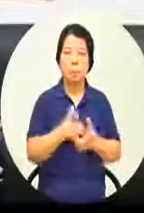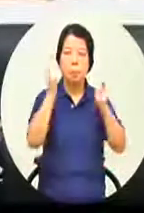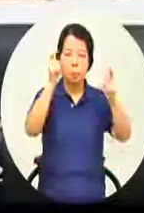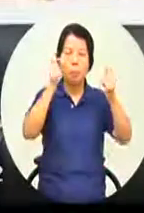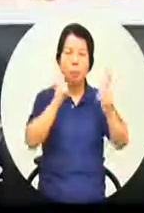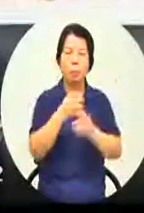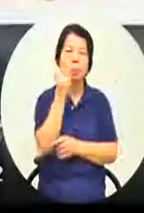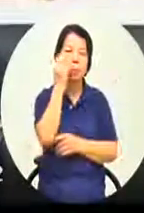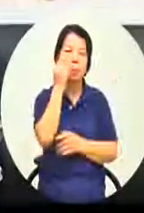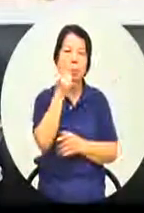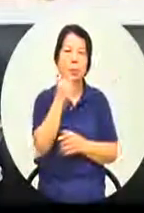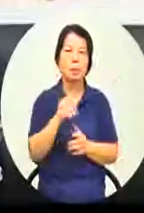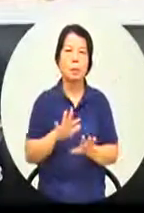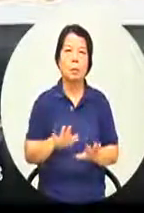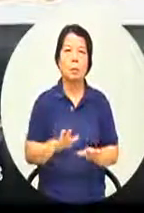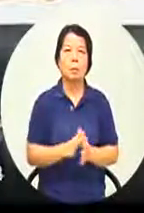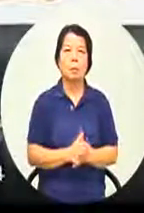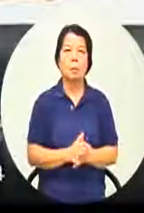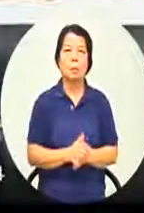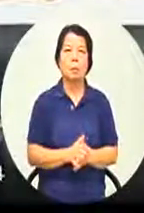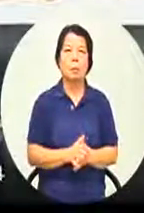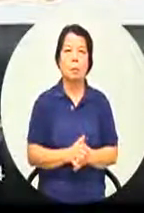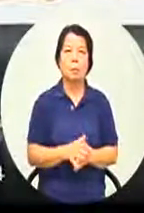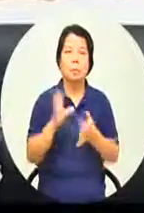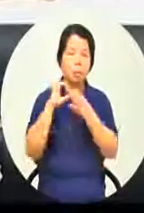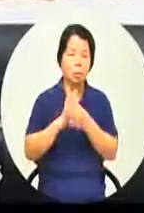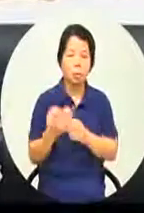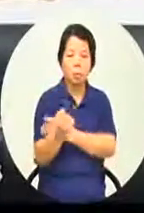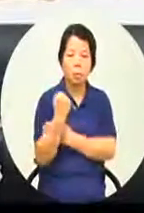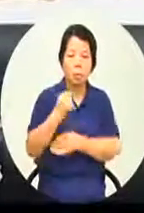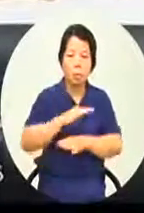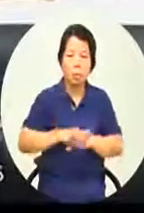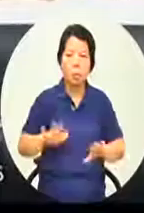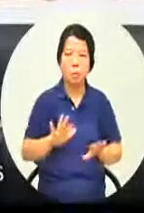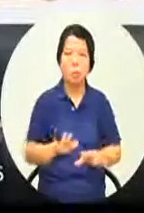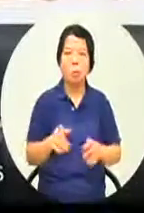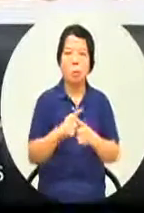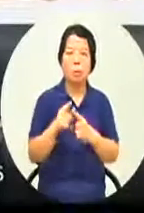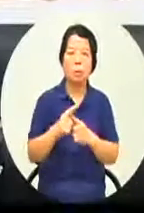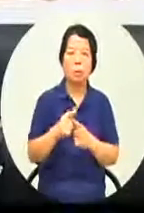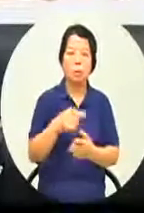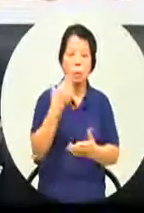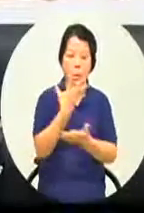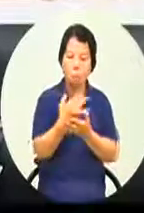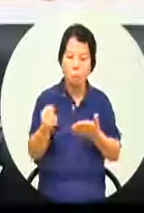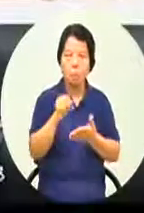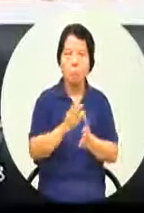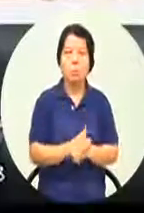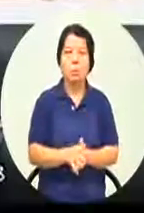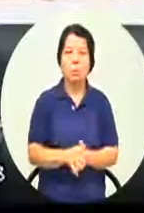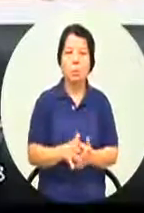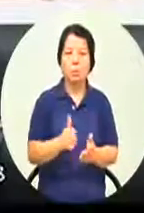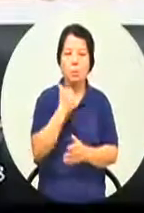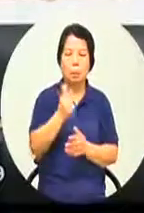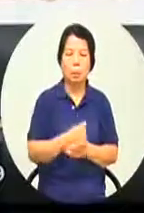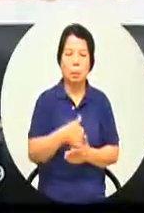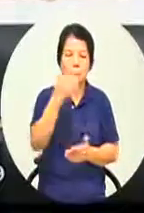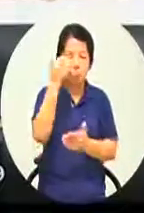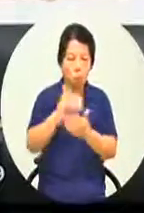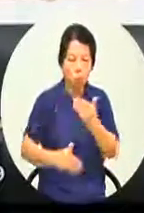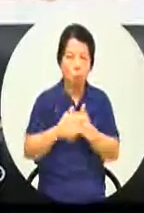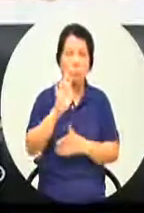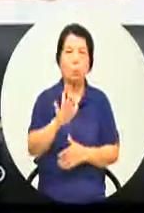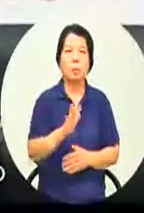观光产业，我们高雄市政府会继续努力，因为目前数字统计看起来确实有略微的下